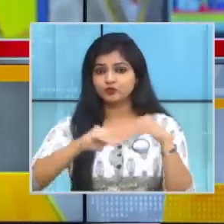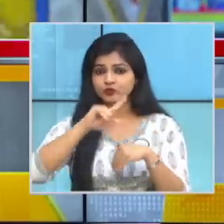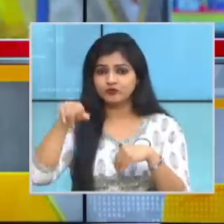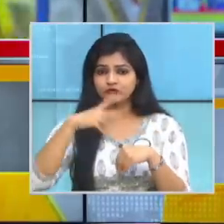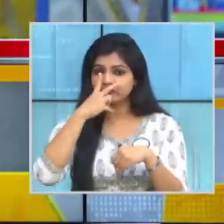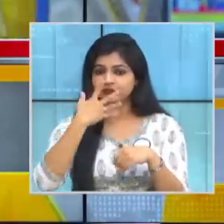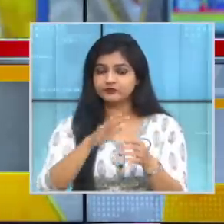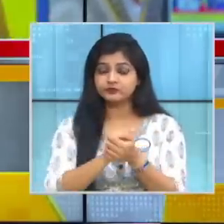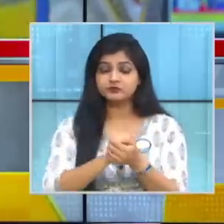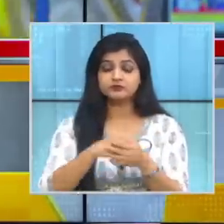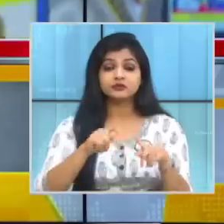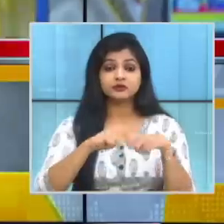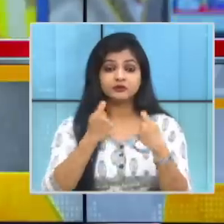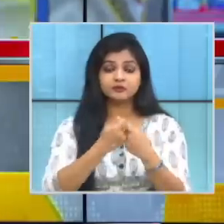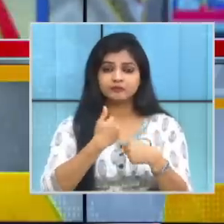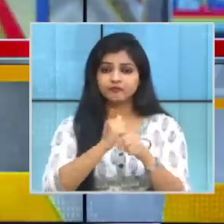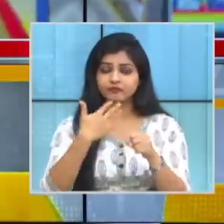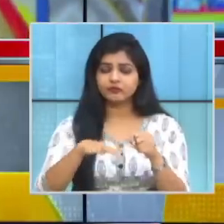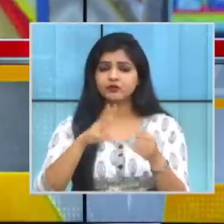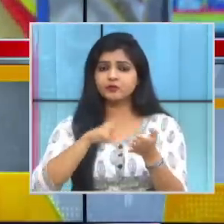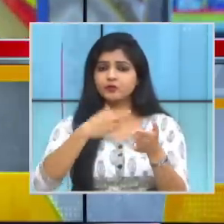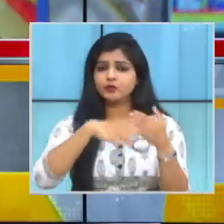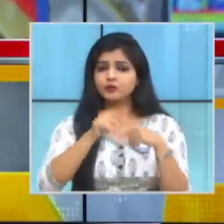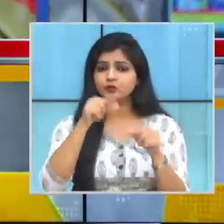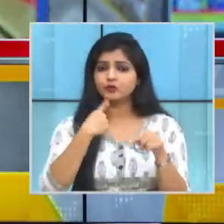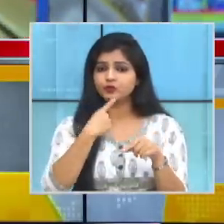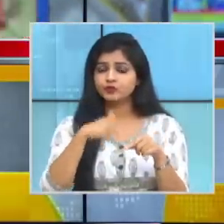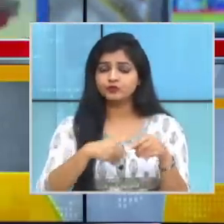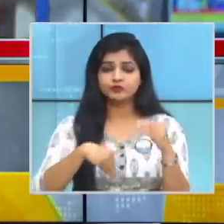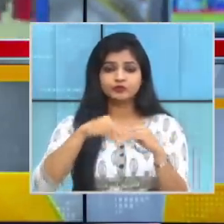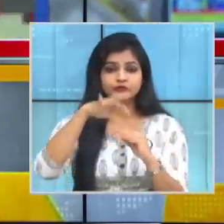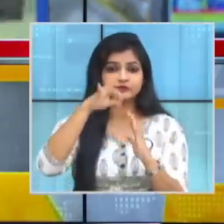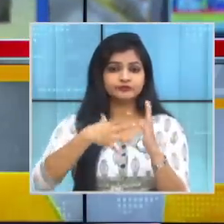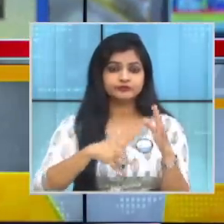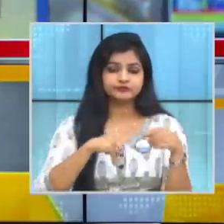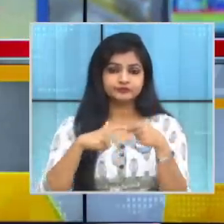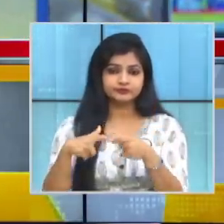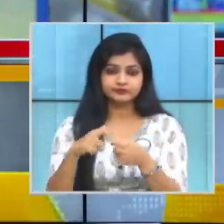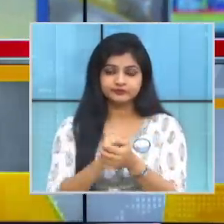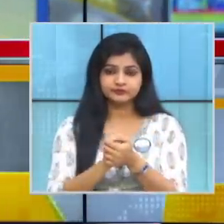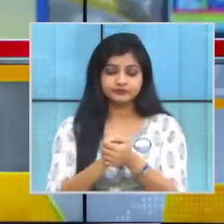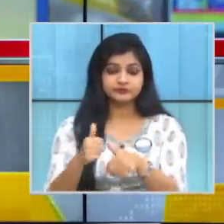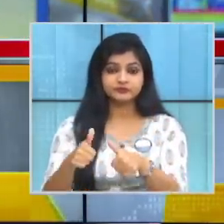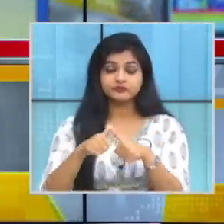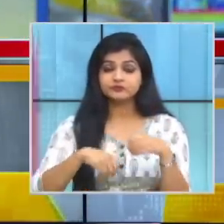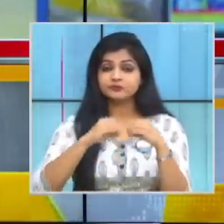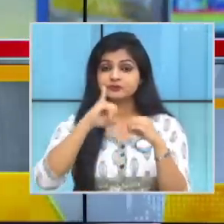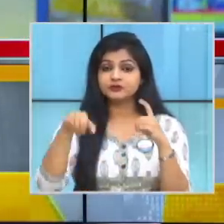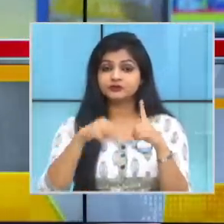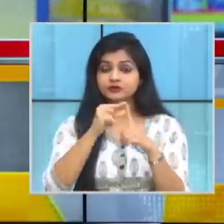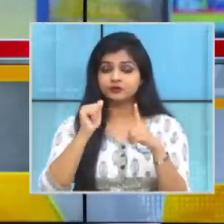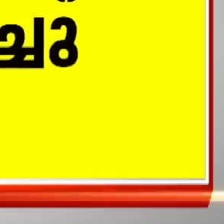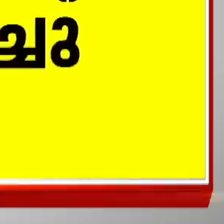കെ, സമിതി രൂപീകരണം പൂർത്തിയാവുന്നു. ആരൊക്കെ അംഗങ്ങൾ? വിശദാംശങ്ങൾ എന്താണ്? ആർ കെ. BJP അംഗം ജഗദംബിക